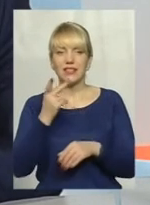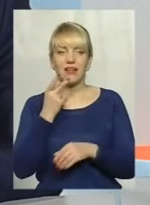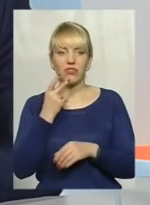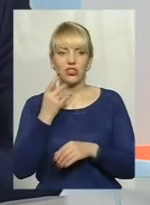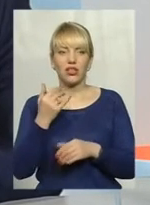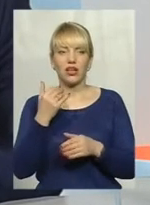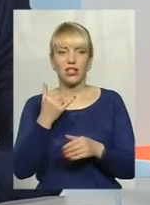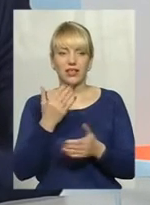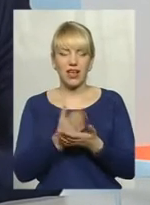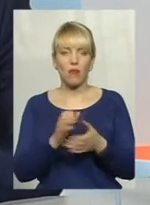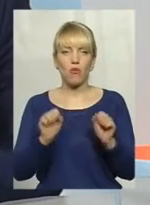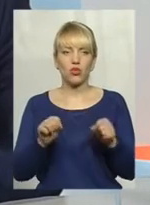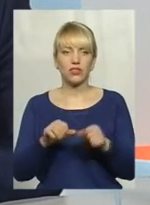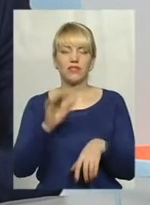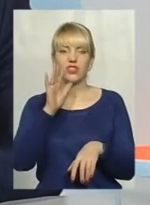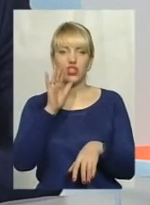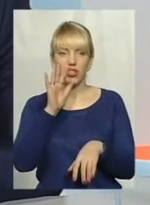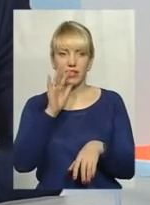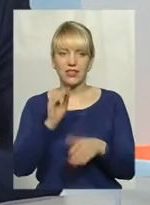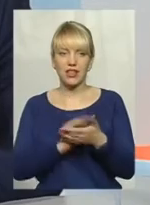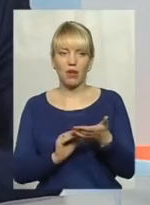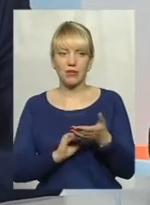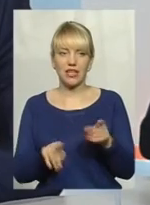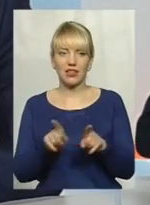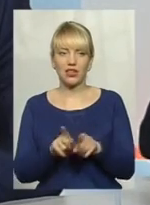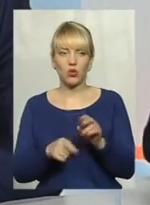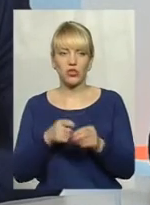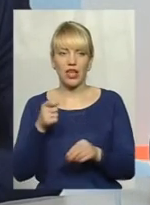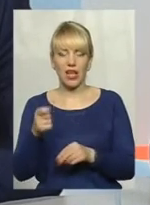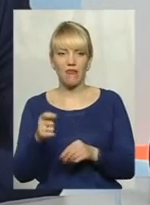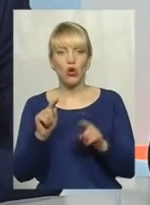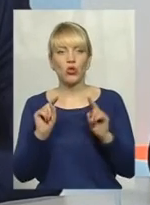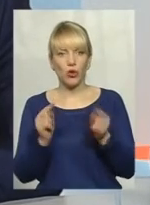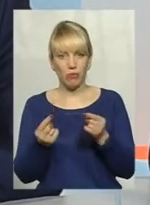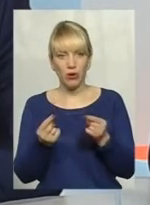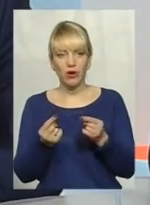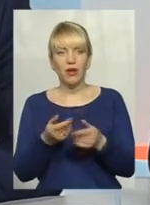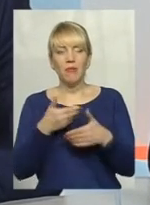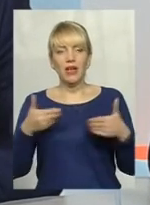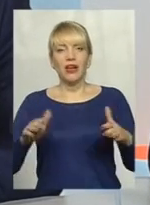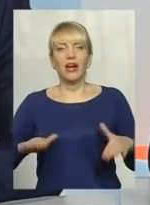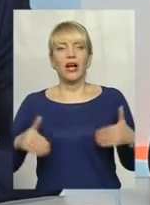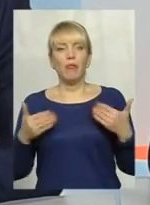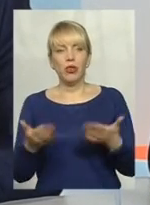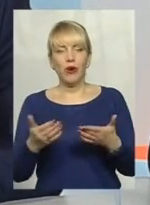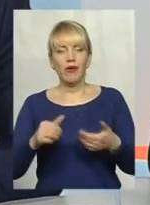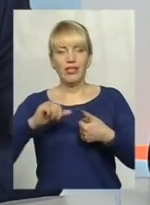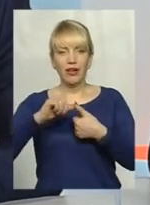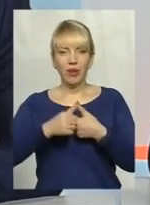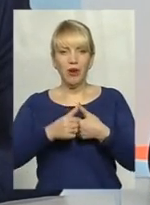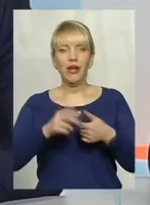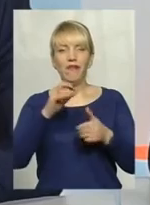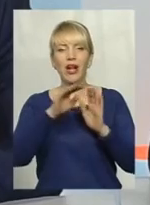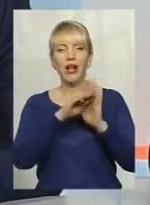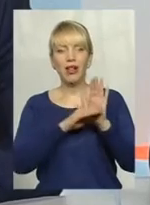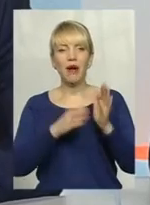є можливість, є час написати таку заяву. Тому ми рекомендуємо закріпити в